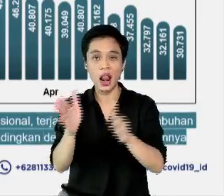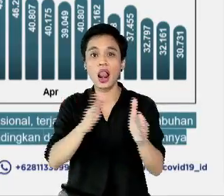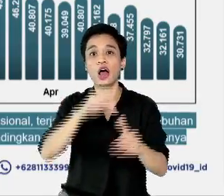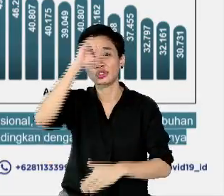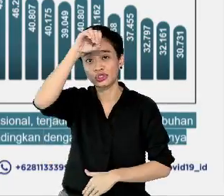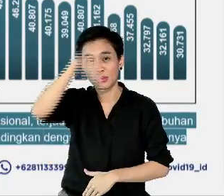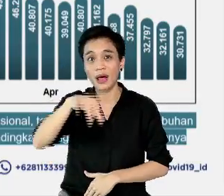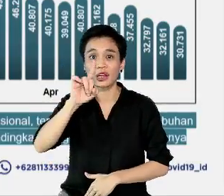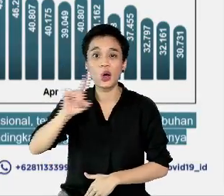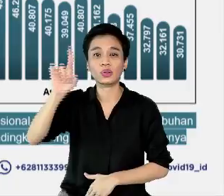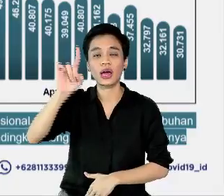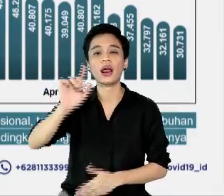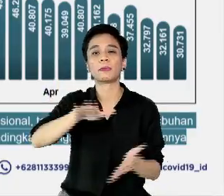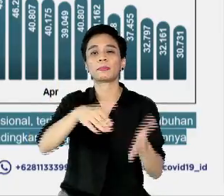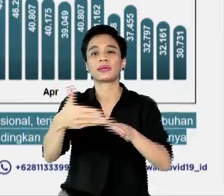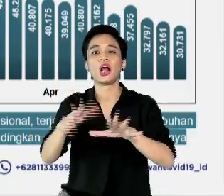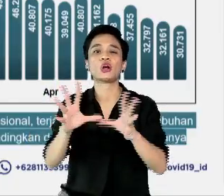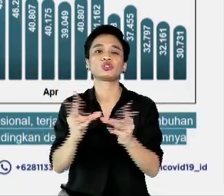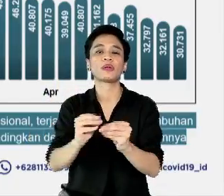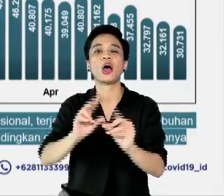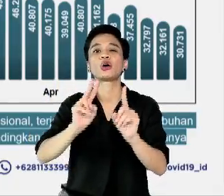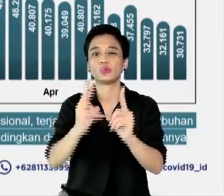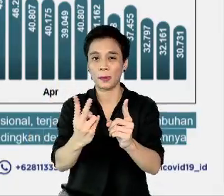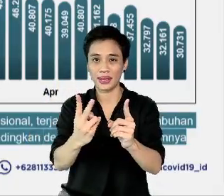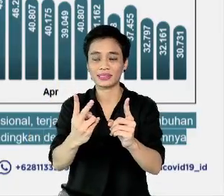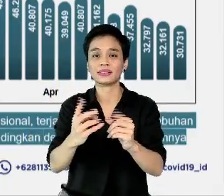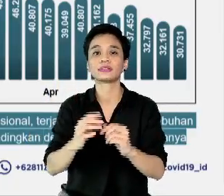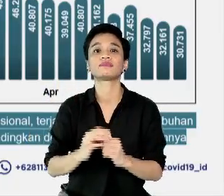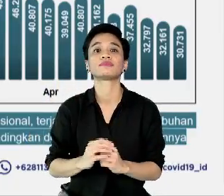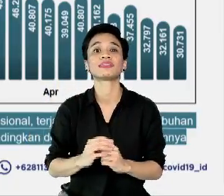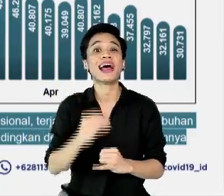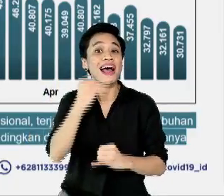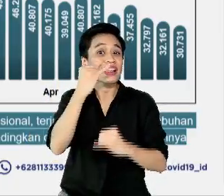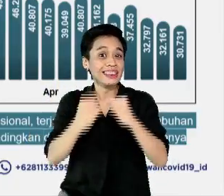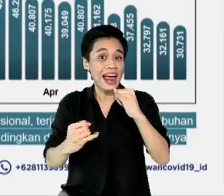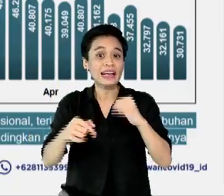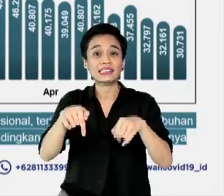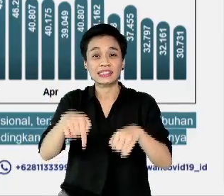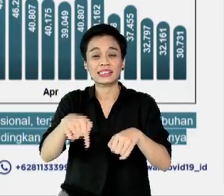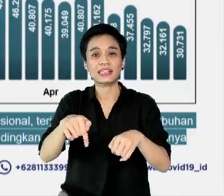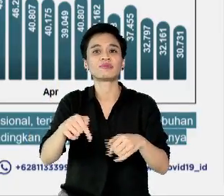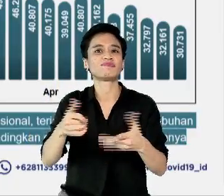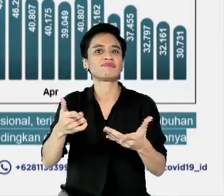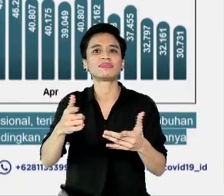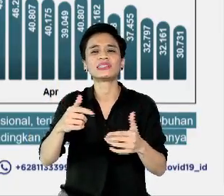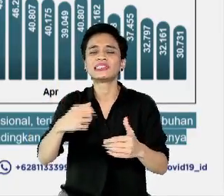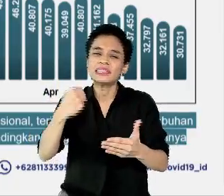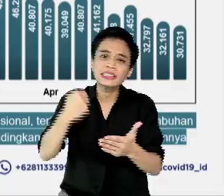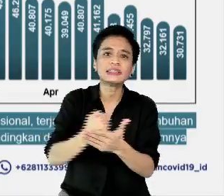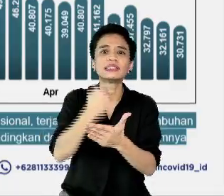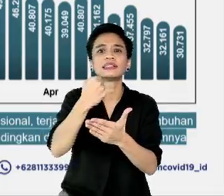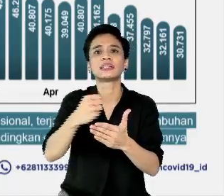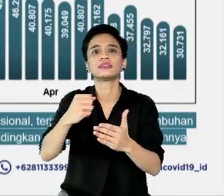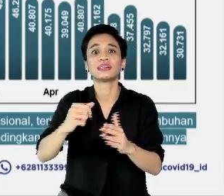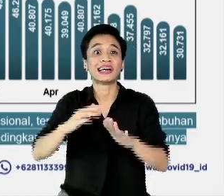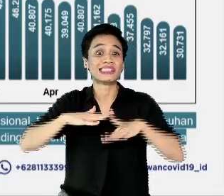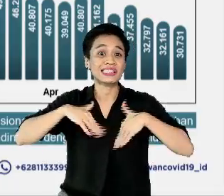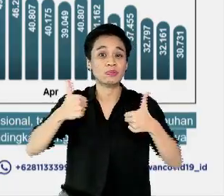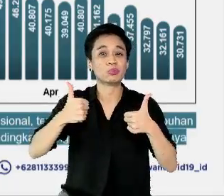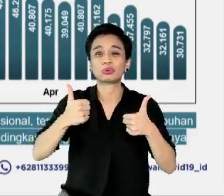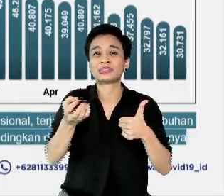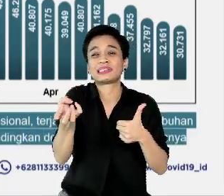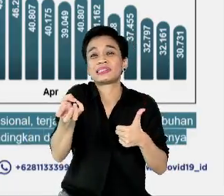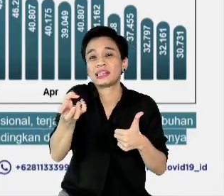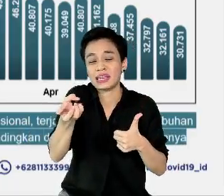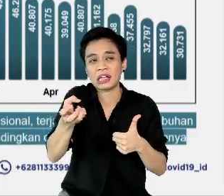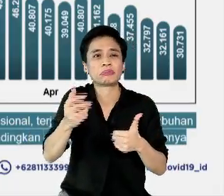Sumatera Utara naik 12 kematian. Terakhir, untuk kesembuhan, sangat disayangkan di minggu ini terjadi penurunan kesembuhan